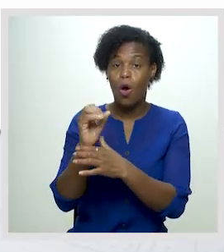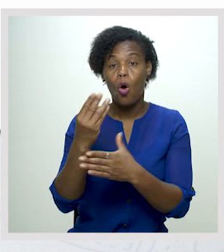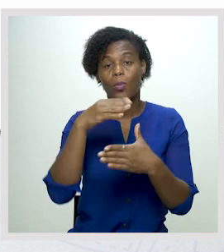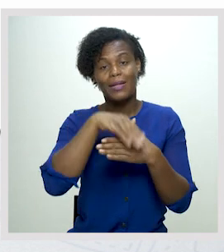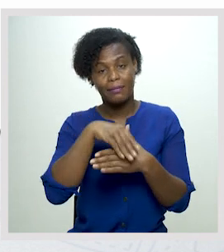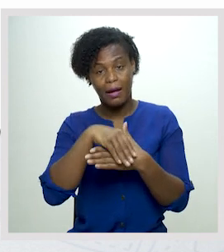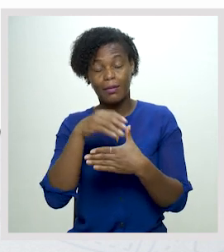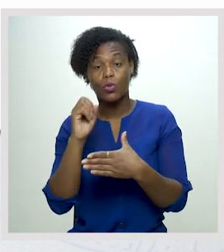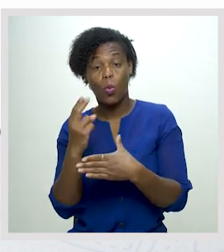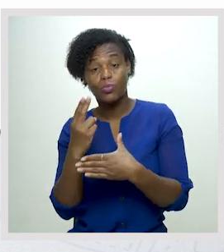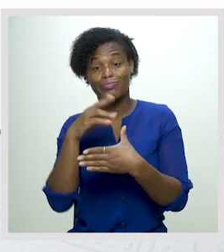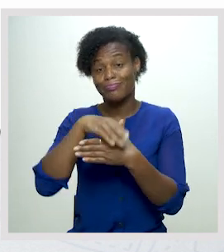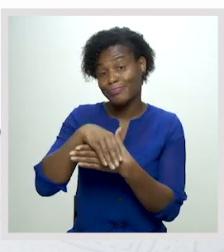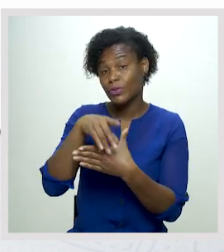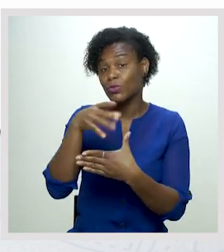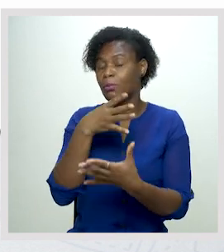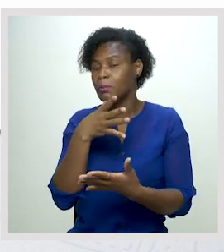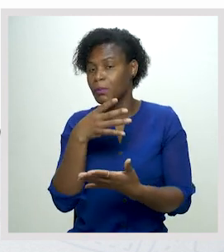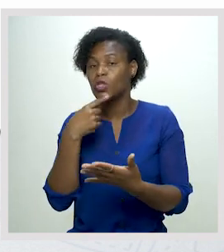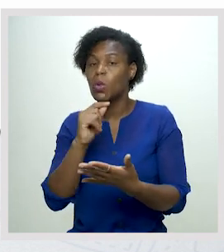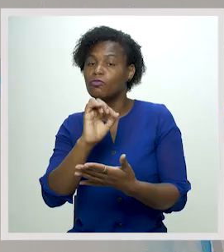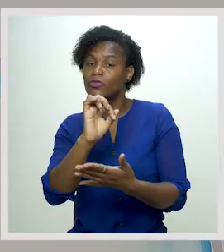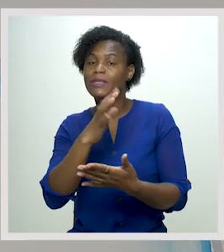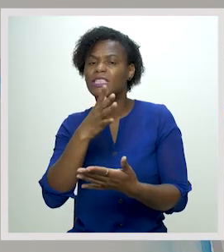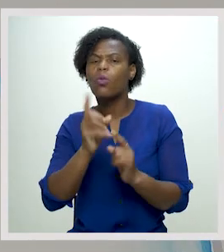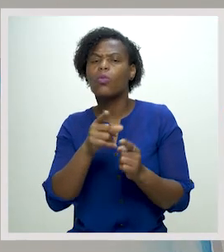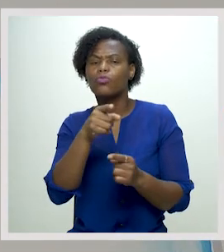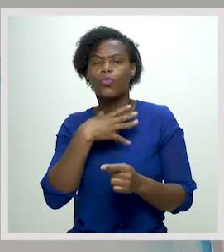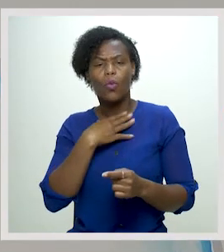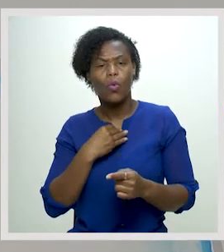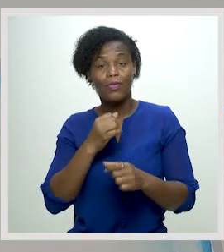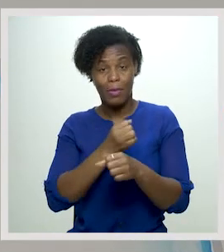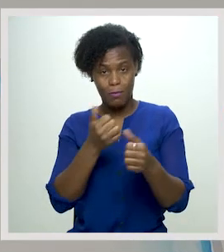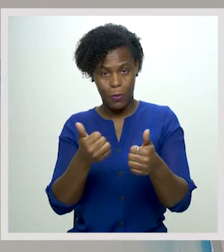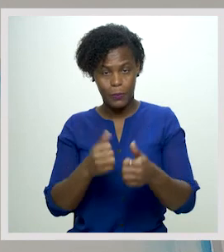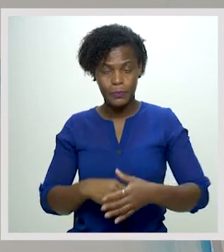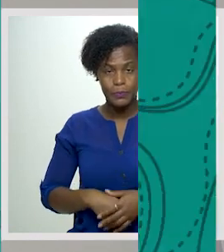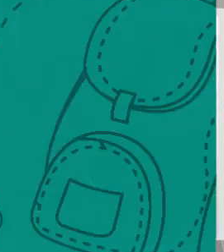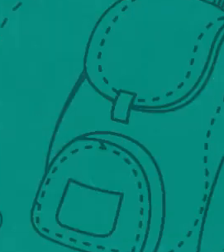te présenter et parler de tes goûts. Fais un bon travail!